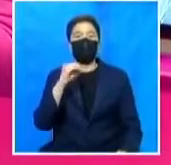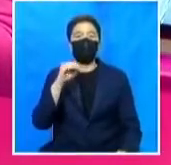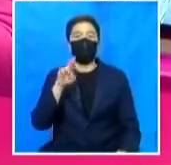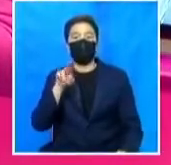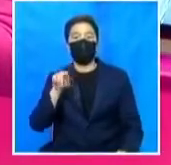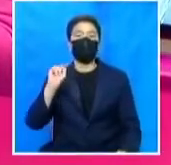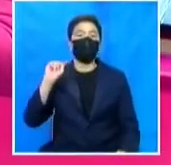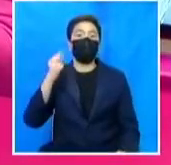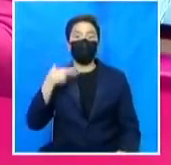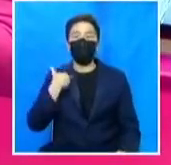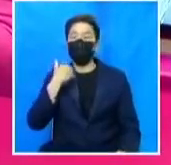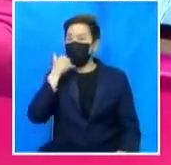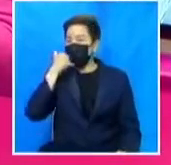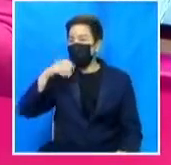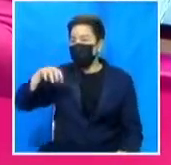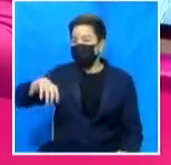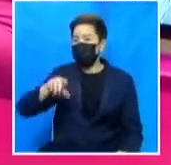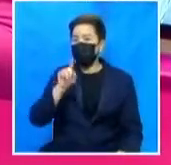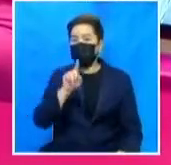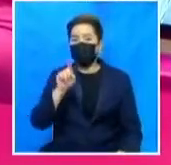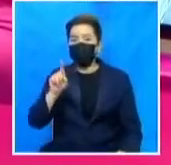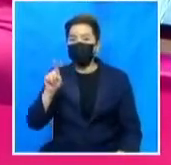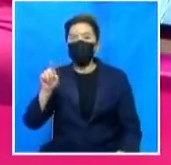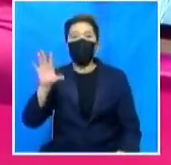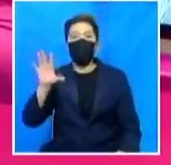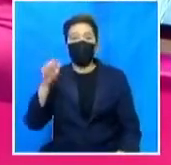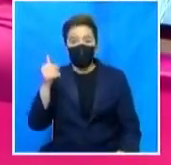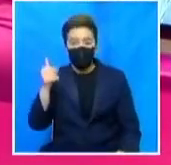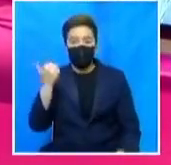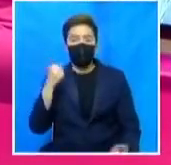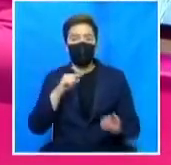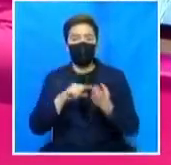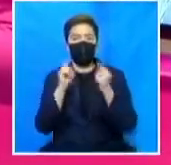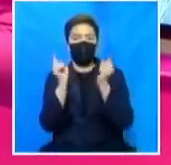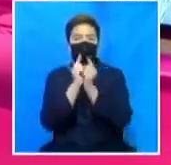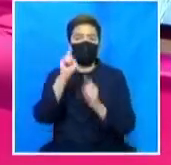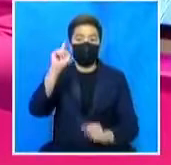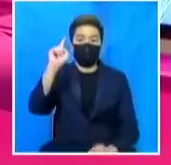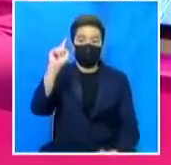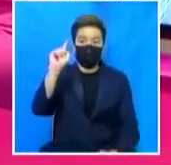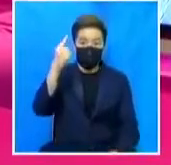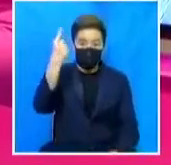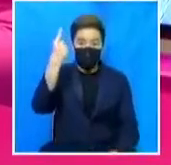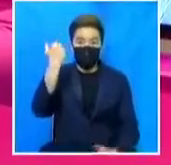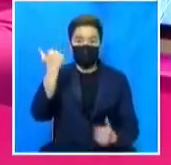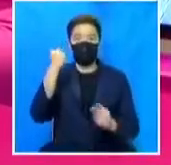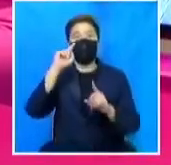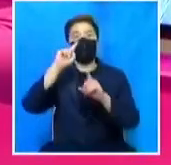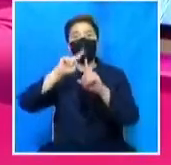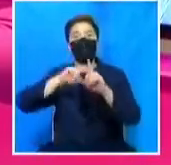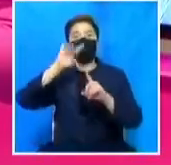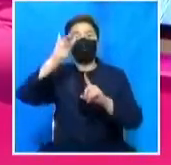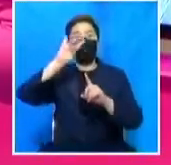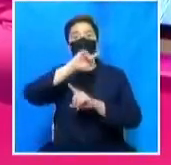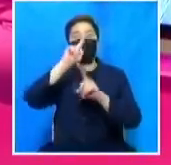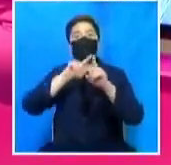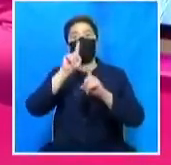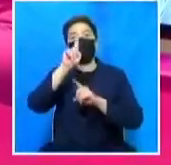www.gsb.or.th หรือติดต่อ call center 1115ได้เลยนะคะ ค่ะและกลับมาพบกันได้อีกครั้งนะคะในวันที่1สิงหาค